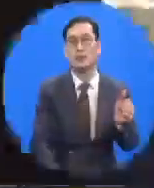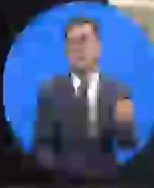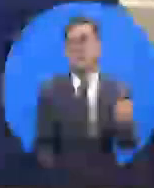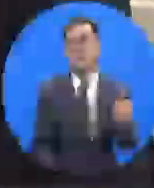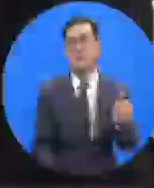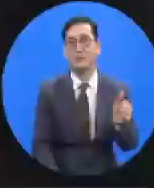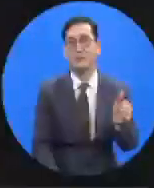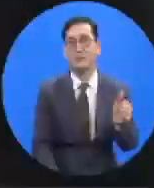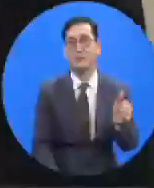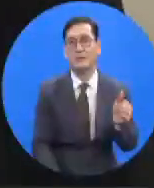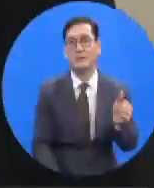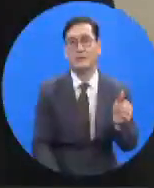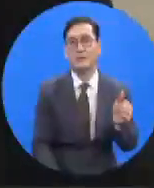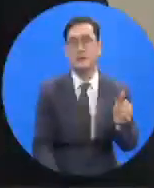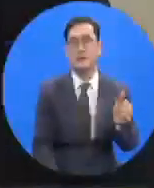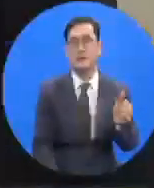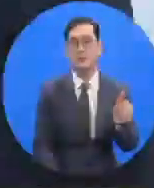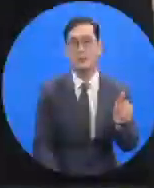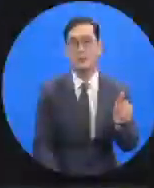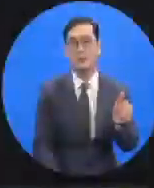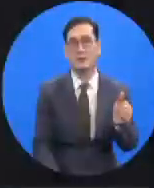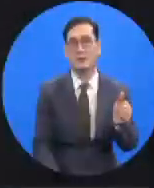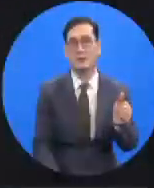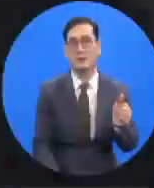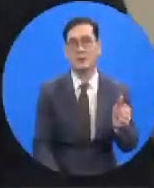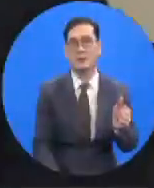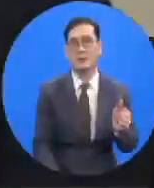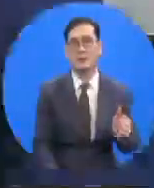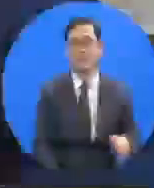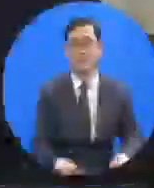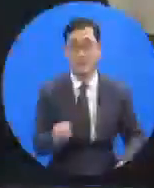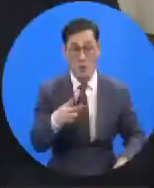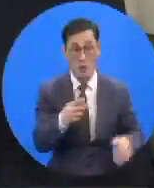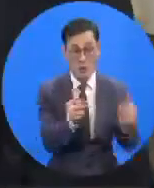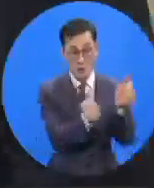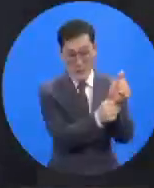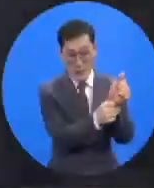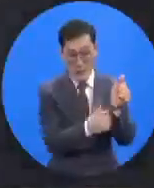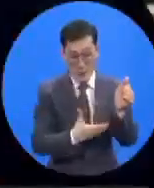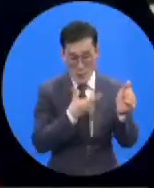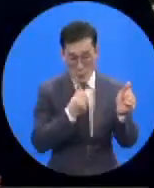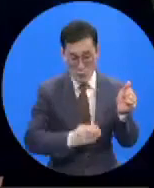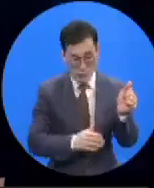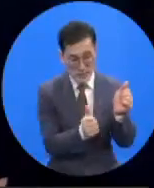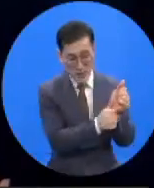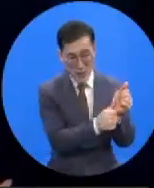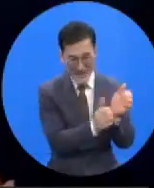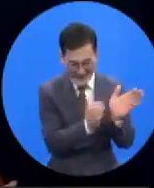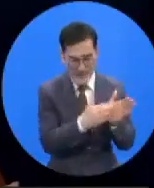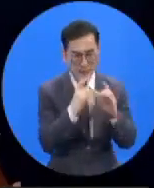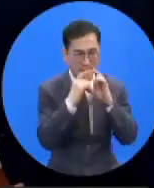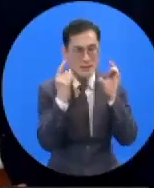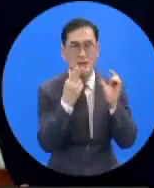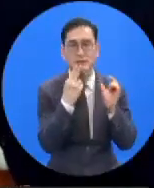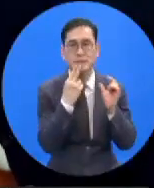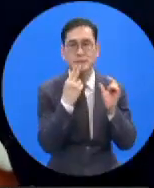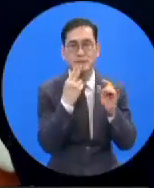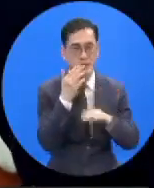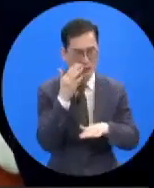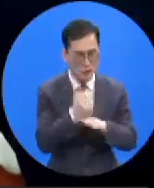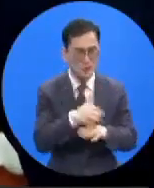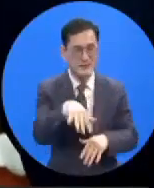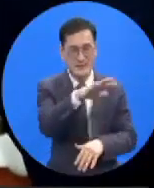병상에 공개되면서 논란이 되고 있습니다 차관도 마스크를 알 수가 훨씬 작아 회의를 했고 10분과 결국 착용이 됐잖아요